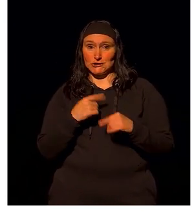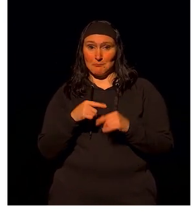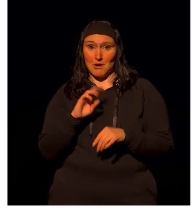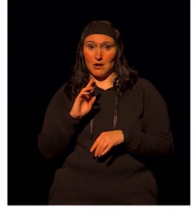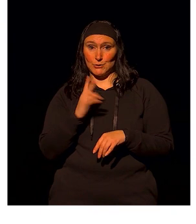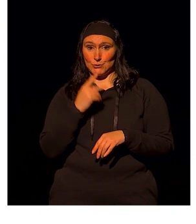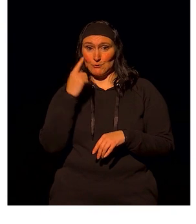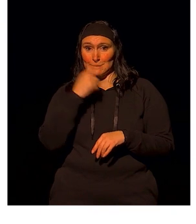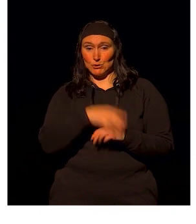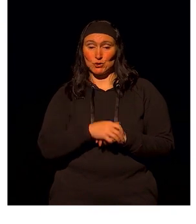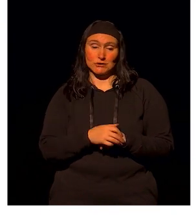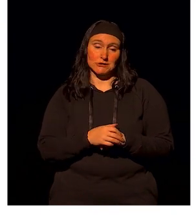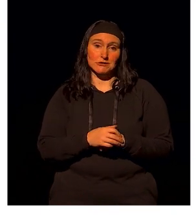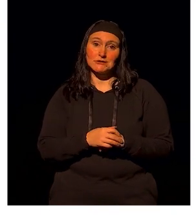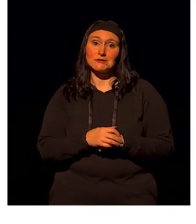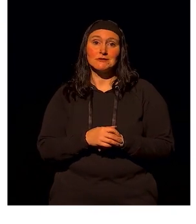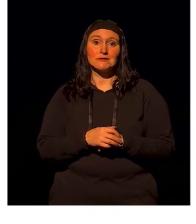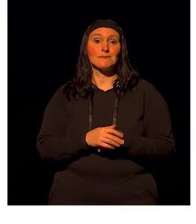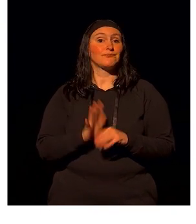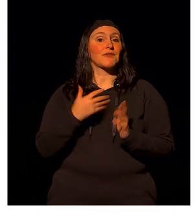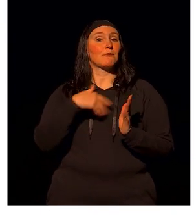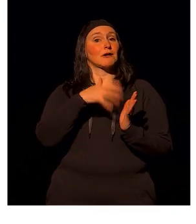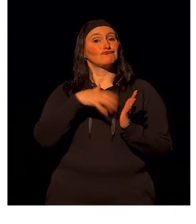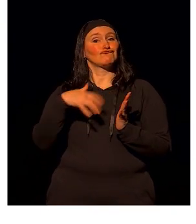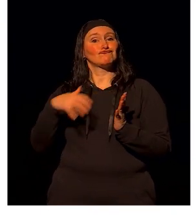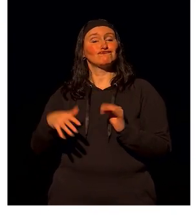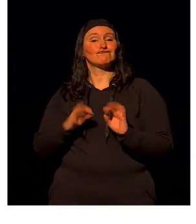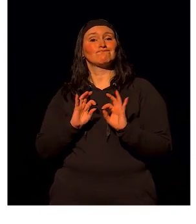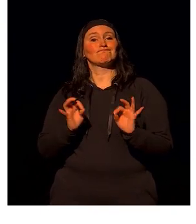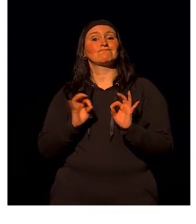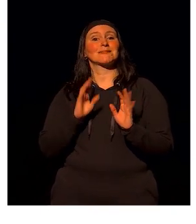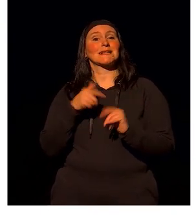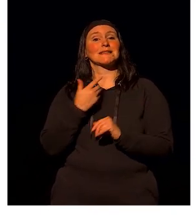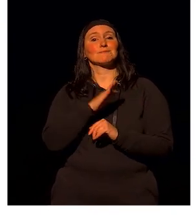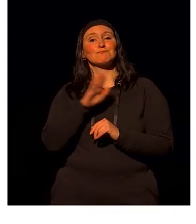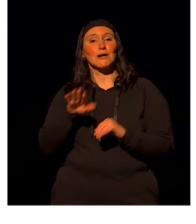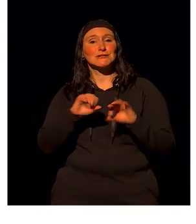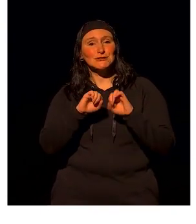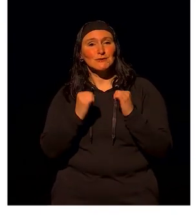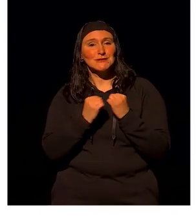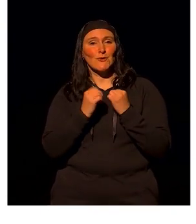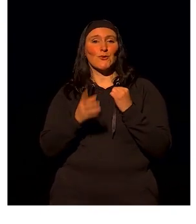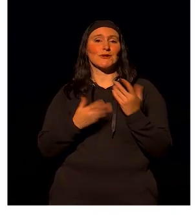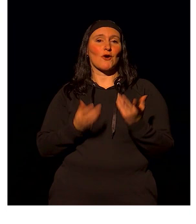sind, voneinander etwas über ihre eigene Situation zu lernen.